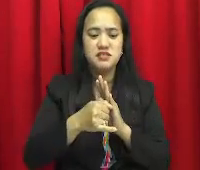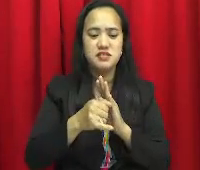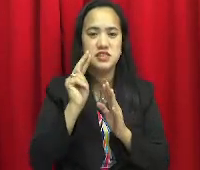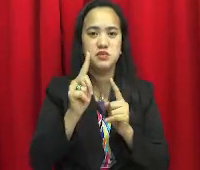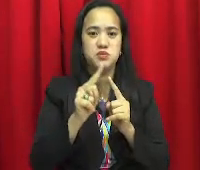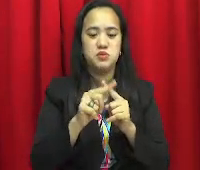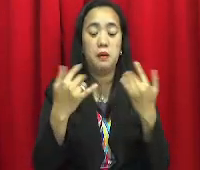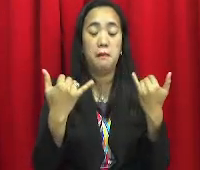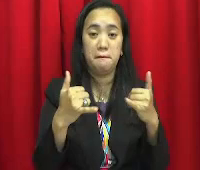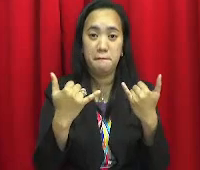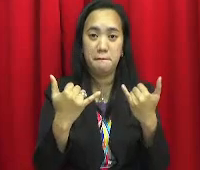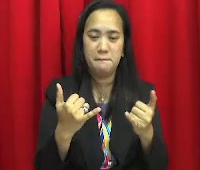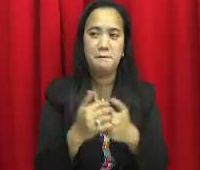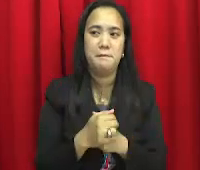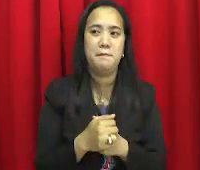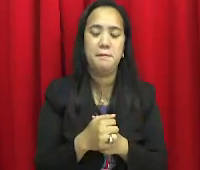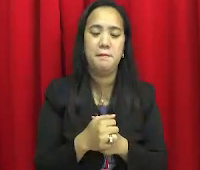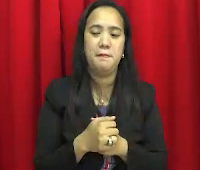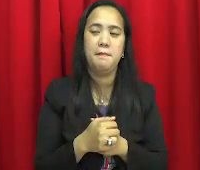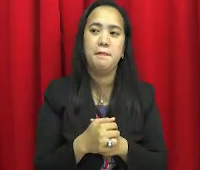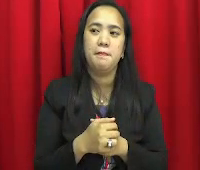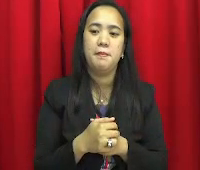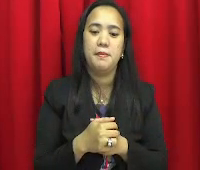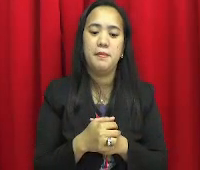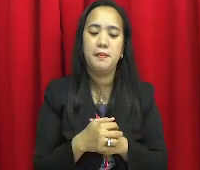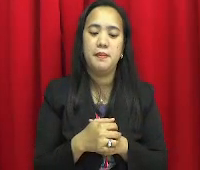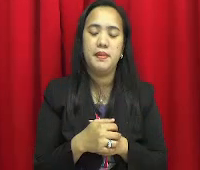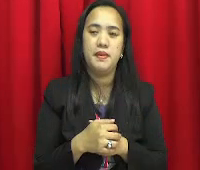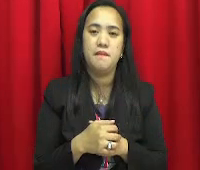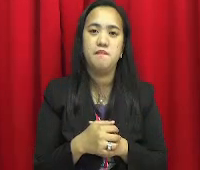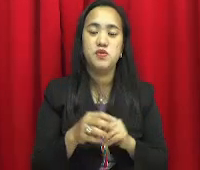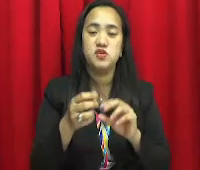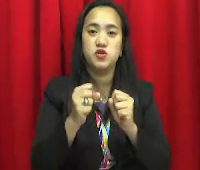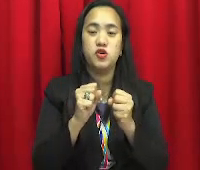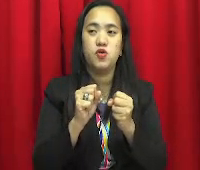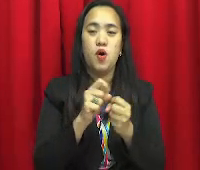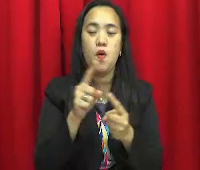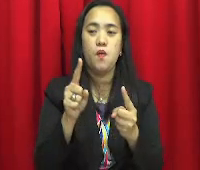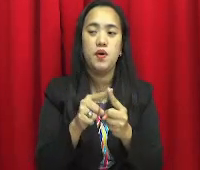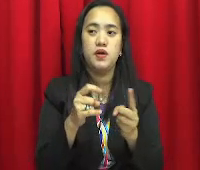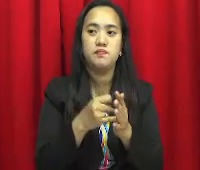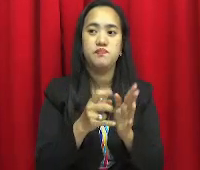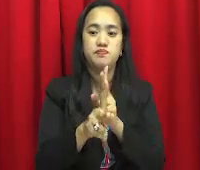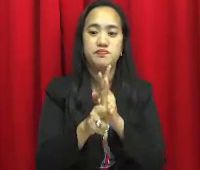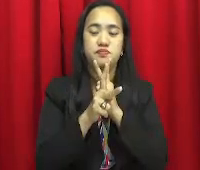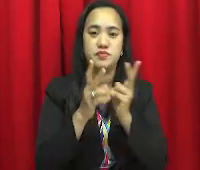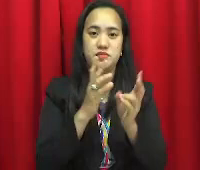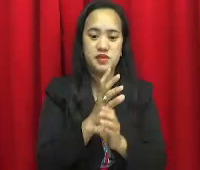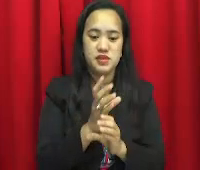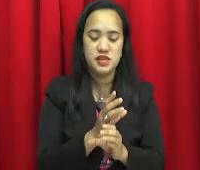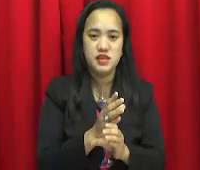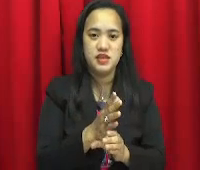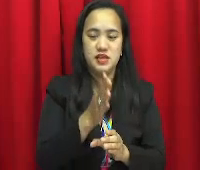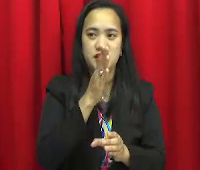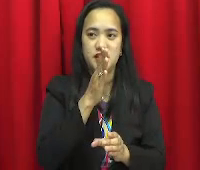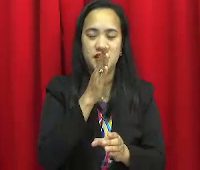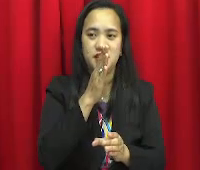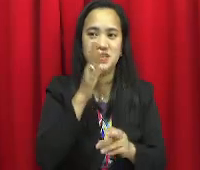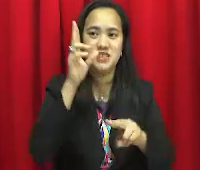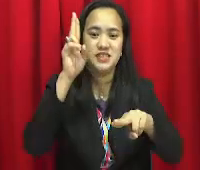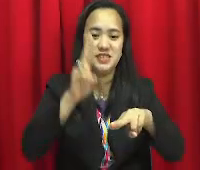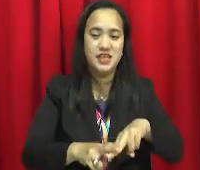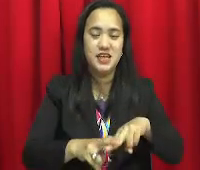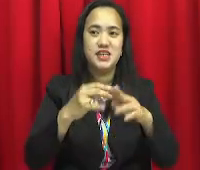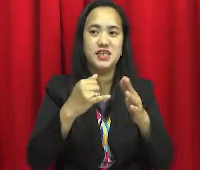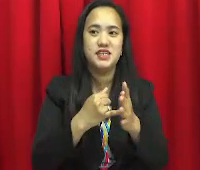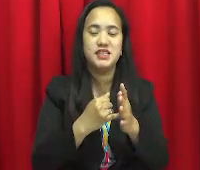Maglaro ka na. Oh, ganun na lang yung gagawin niyan. Pero pag nanay kasing nag-alaga niyan, umupo ka dyan hanggat di ka natatapos, di ka tatayo.